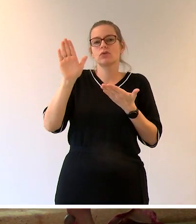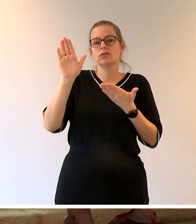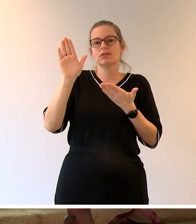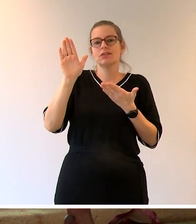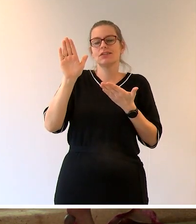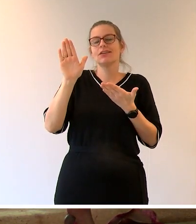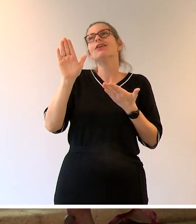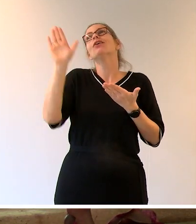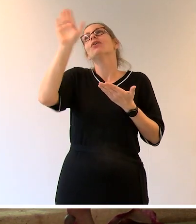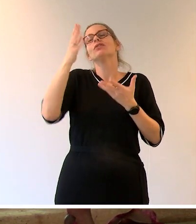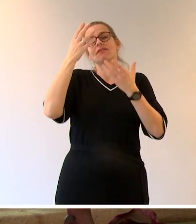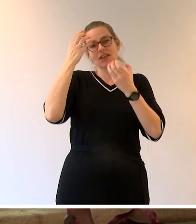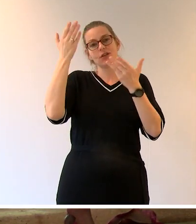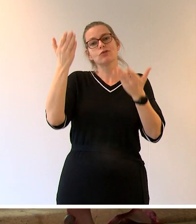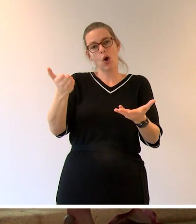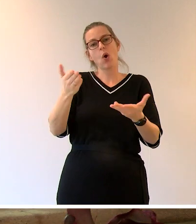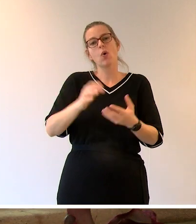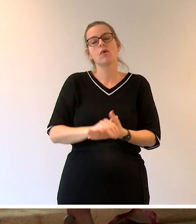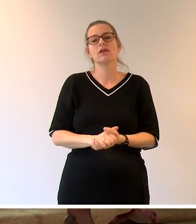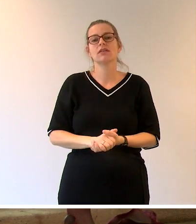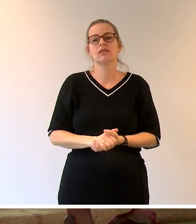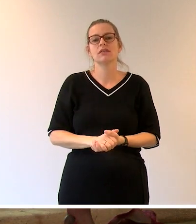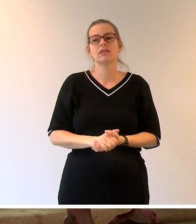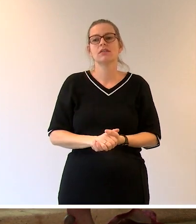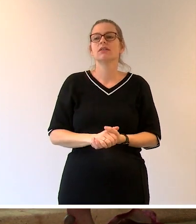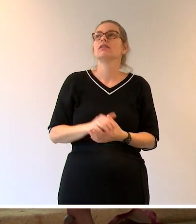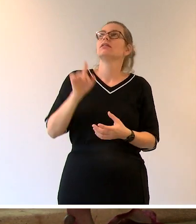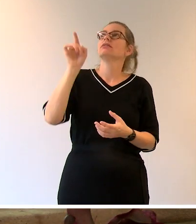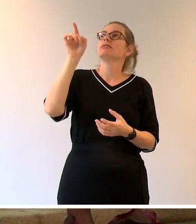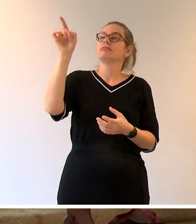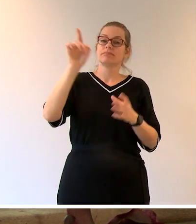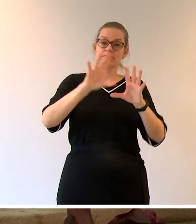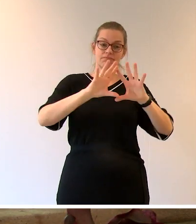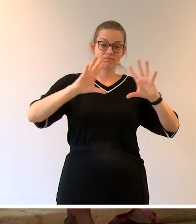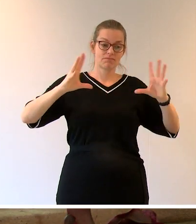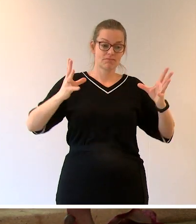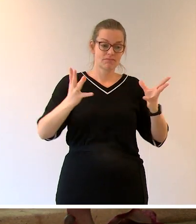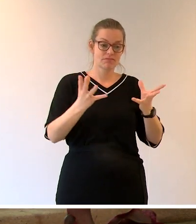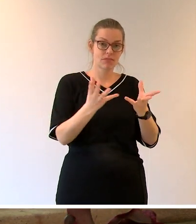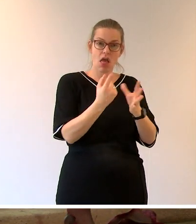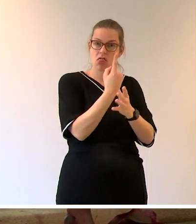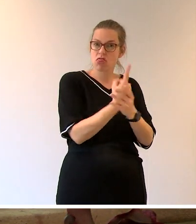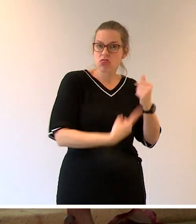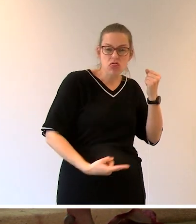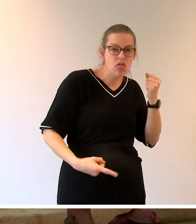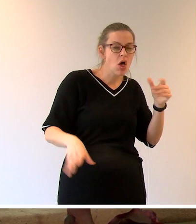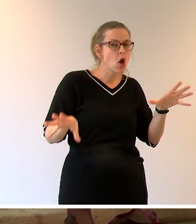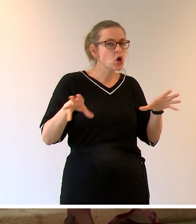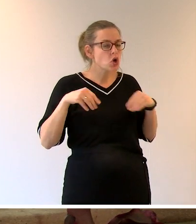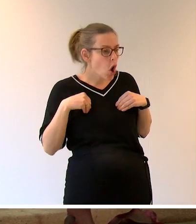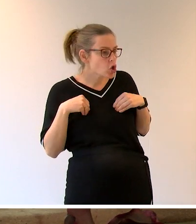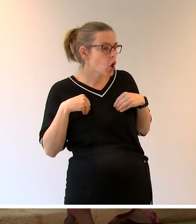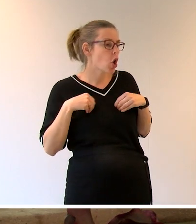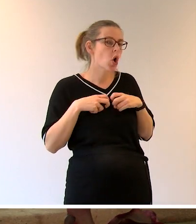zo wil. Dat God de wereld niet overgeeft aan ondergang en corona en ziekte